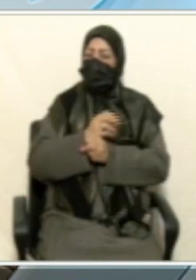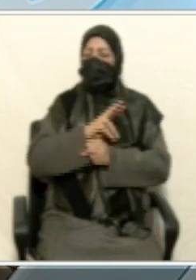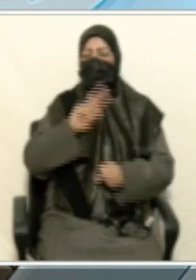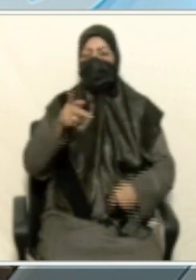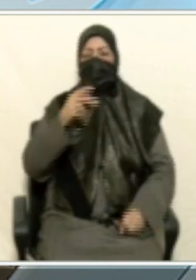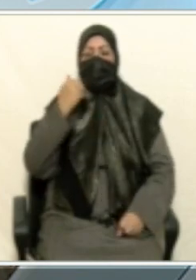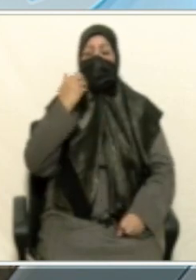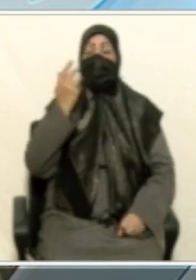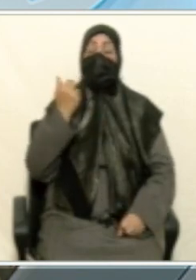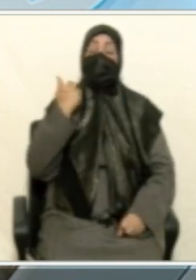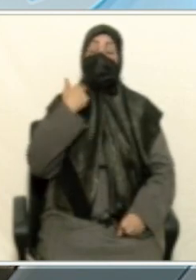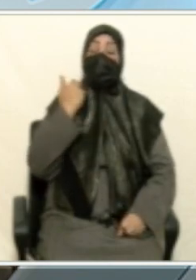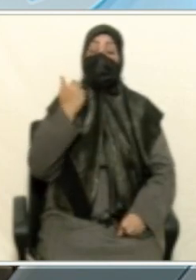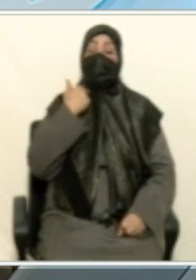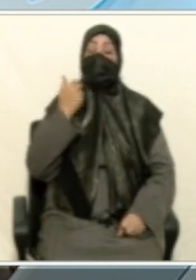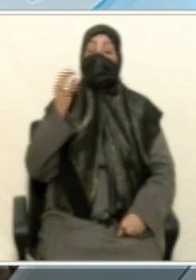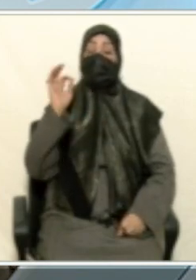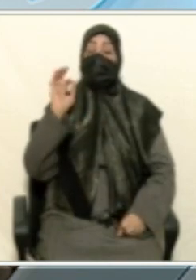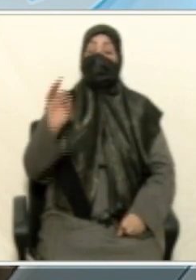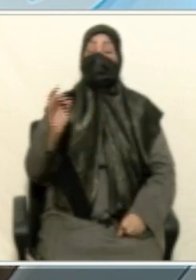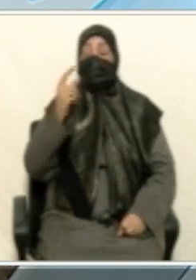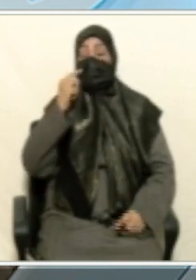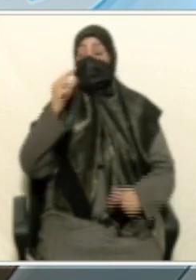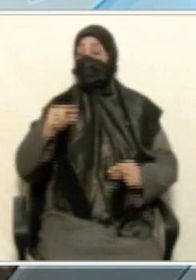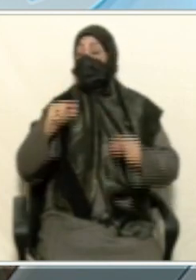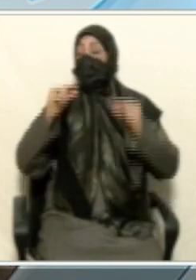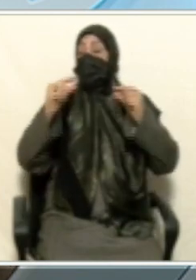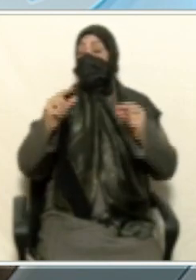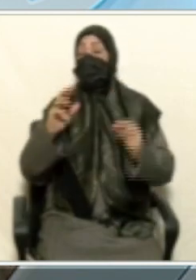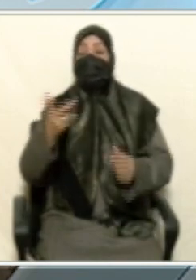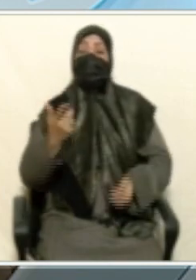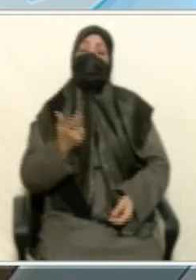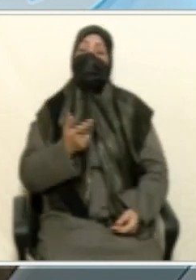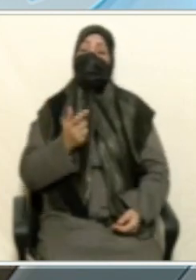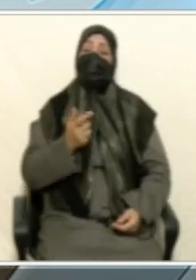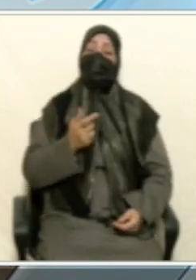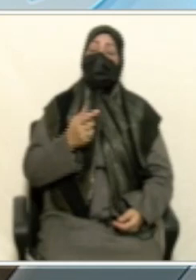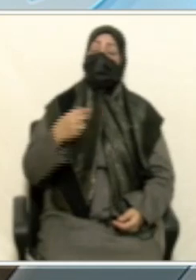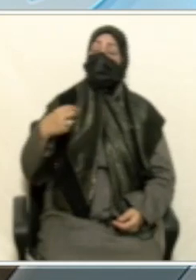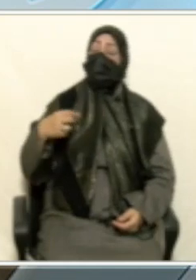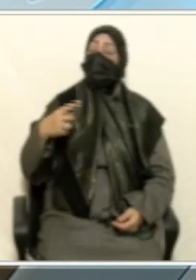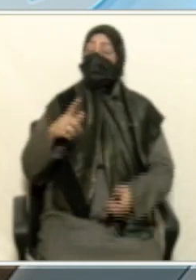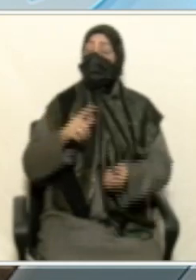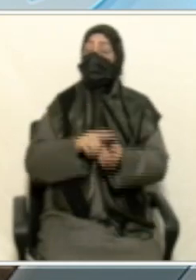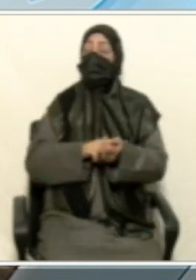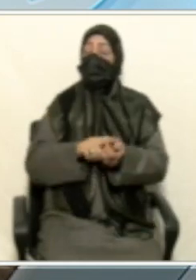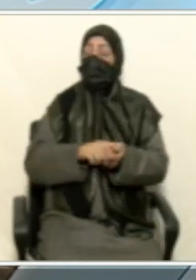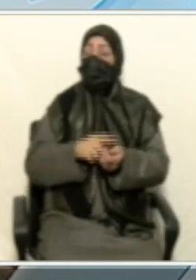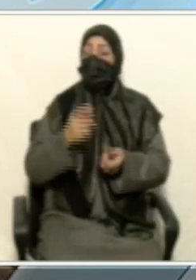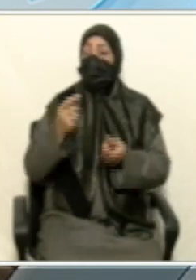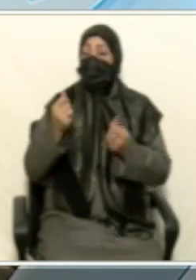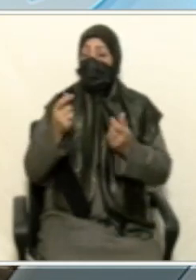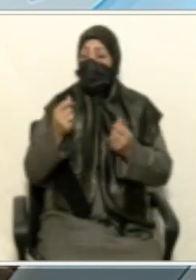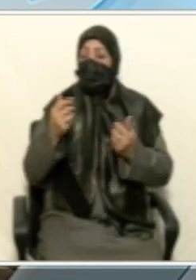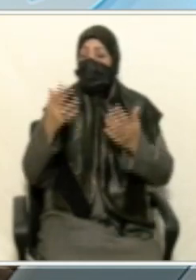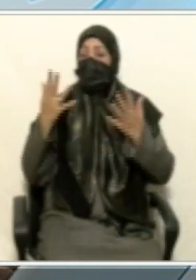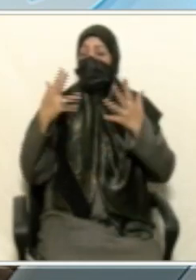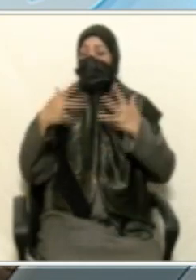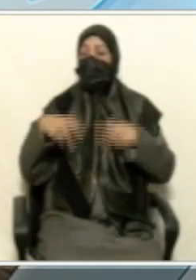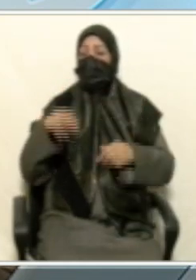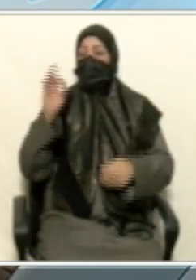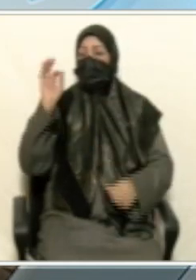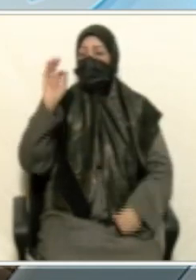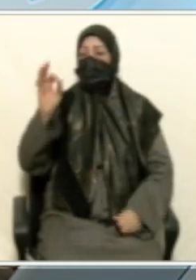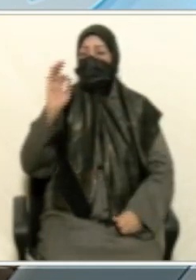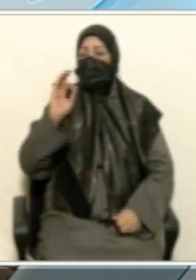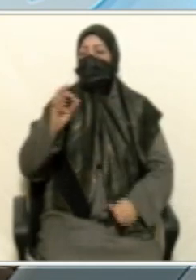ولذلك قال صلى الله عليه وسلم فإن دماءكم وأموالكم وأعراضكم حرام عليكم كحرمة يومكم هذا في شهركم هذا